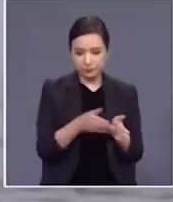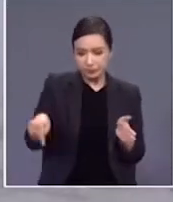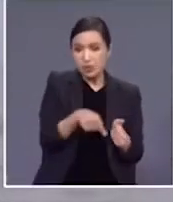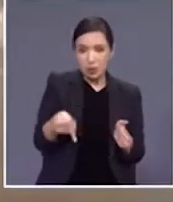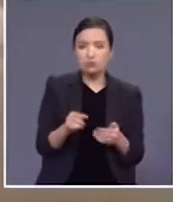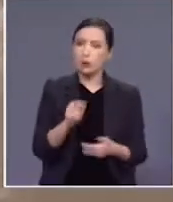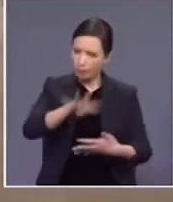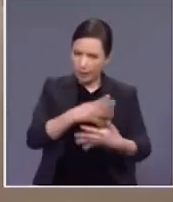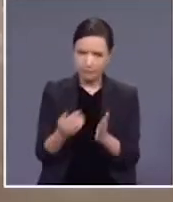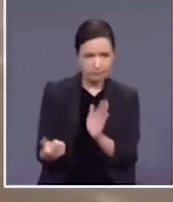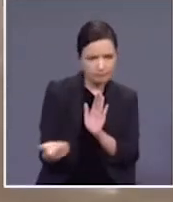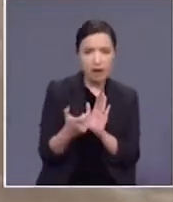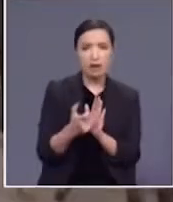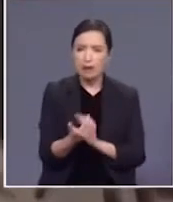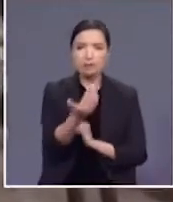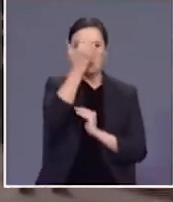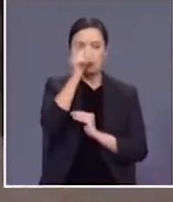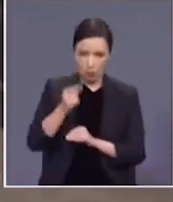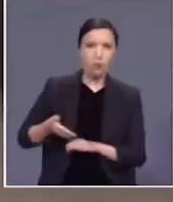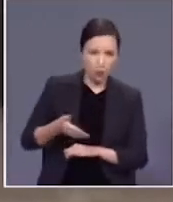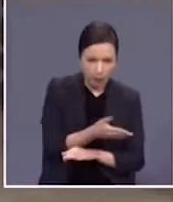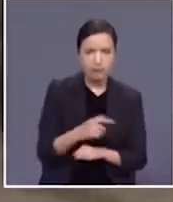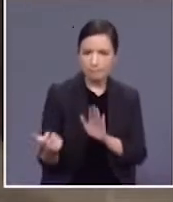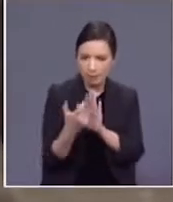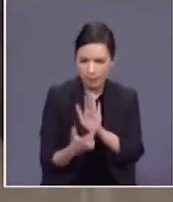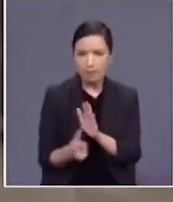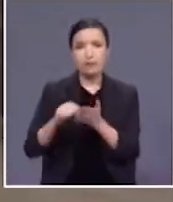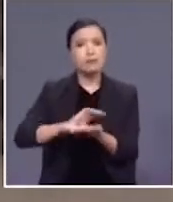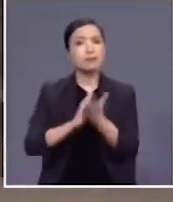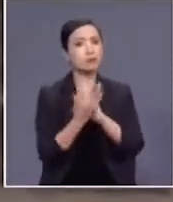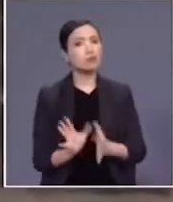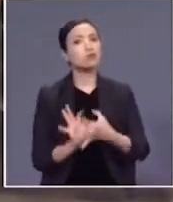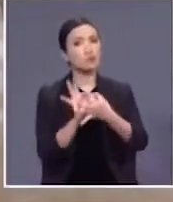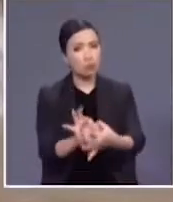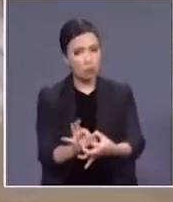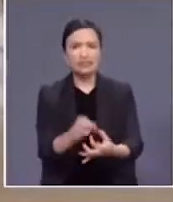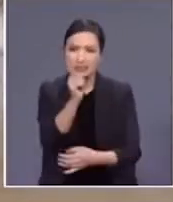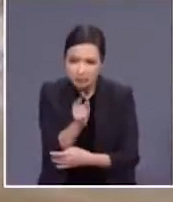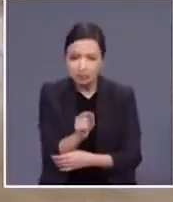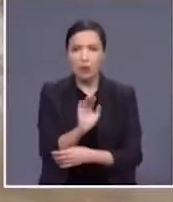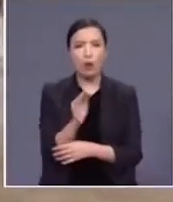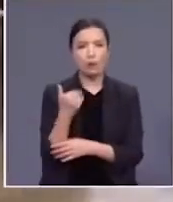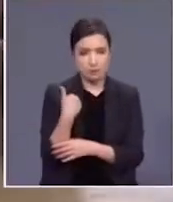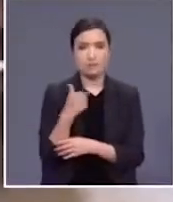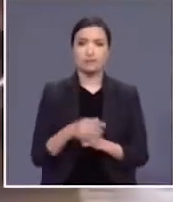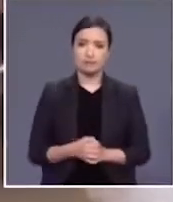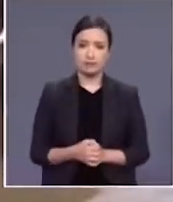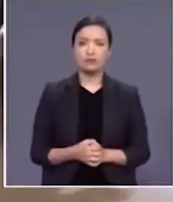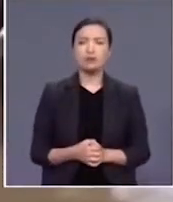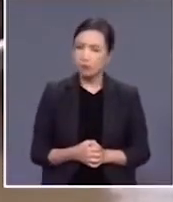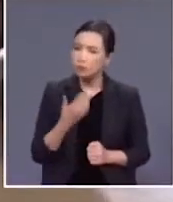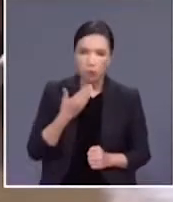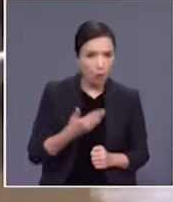จุอยู่ในแผนเผชิญเหตุที่จะต้องมีการเตรียมการล่วงหน้าแล้วปรับปรุงให้สอดคล้องกับสถานการณ์จริงนะครับที่อาจจะมีการพัฒนาตลอดเวล